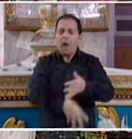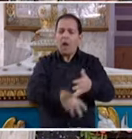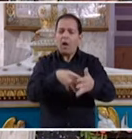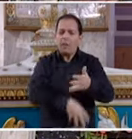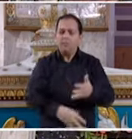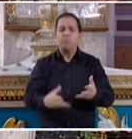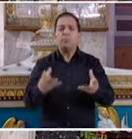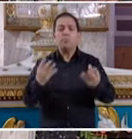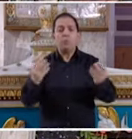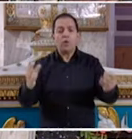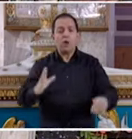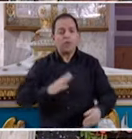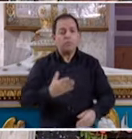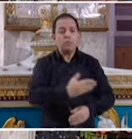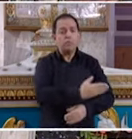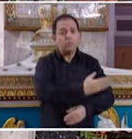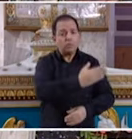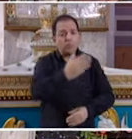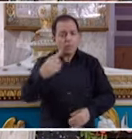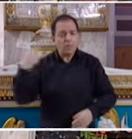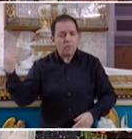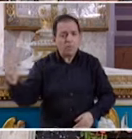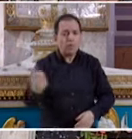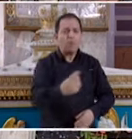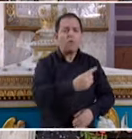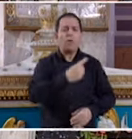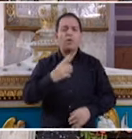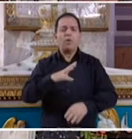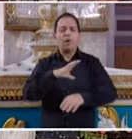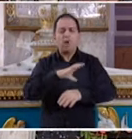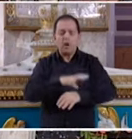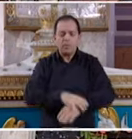αμαρτιών. Με μνημένη τίνη, Κύριε Βασιλείς και πάντων,